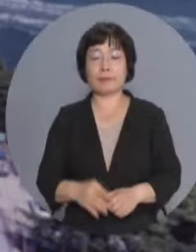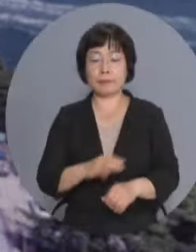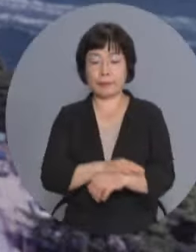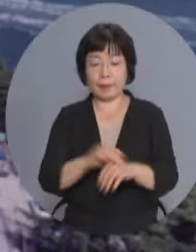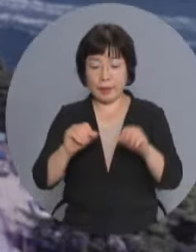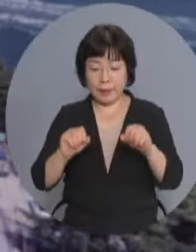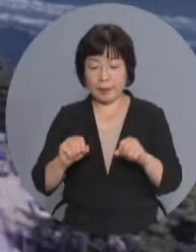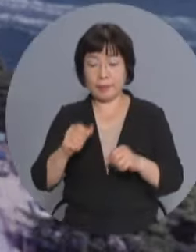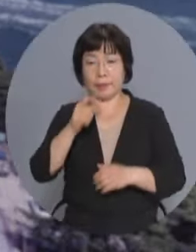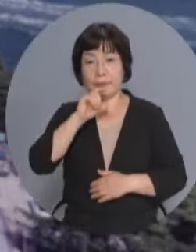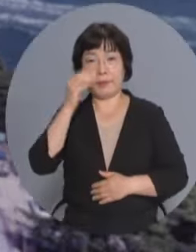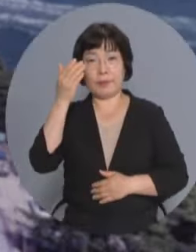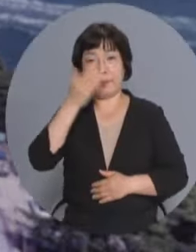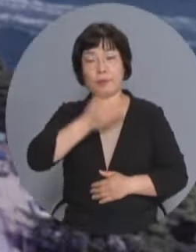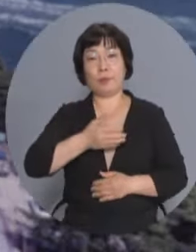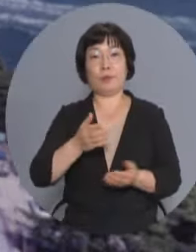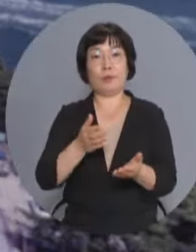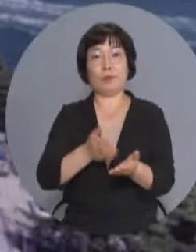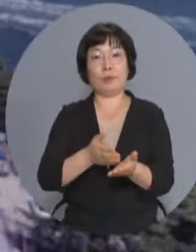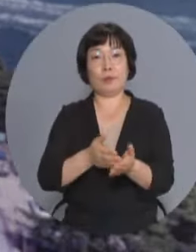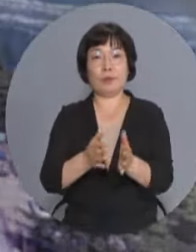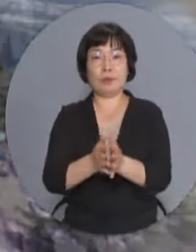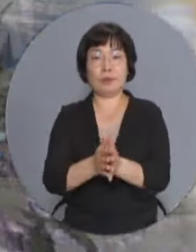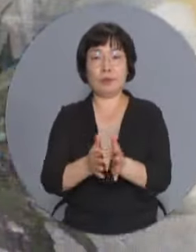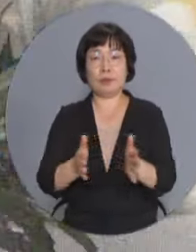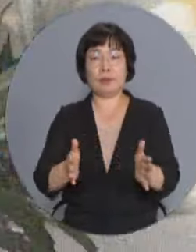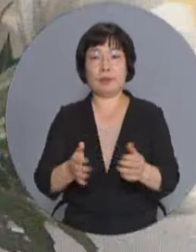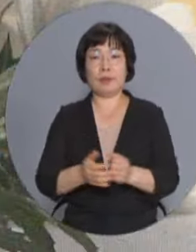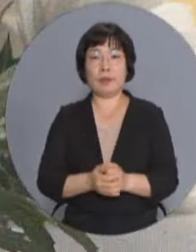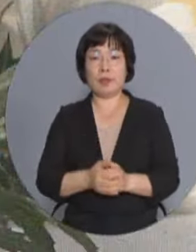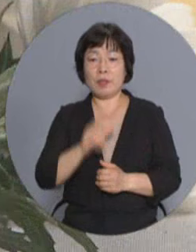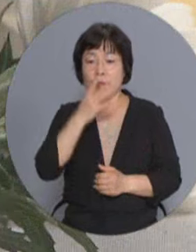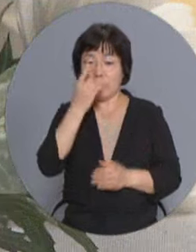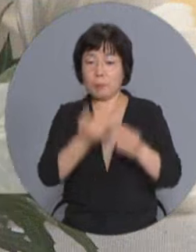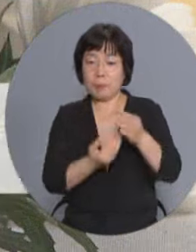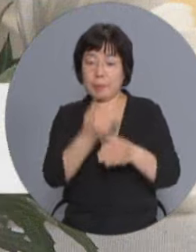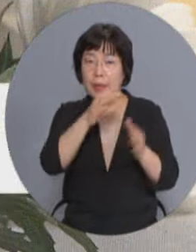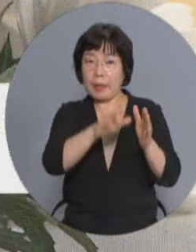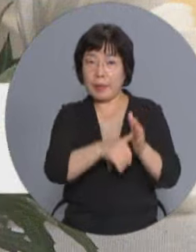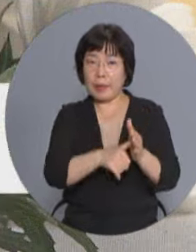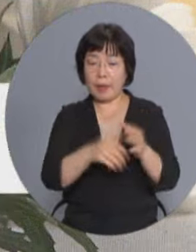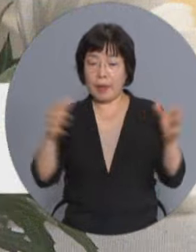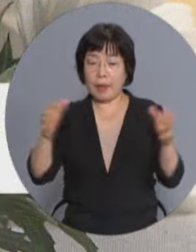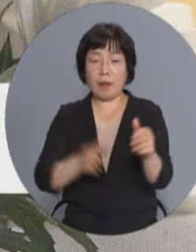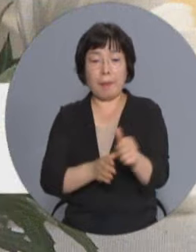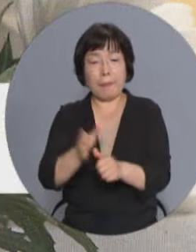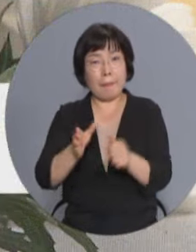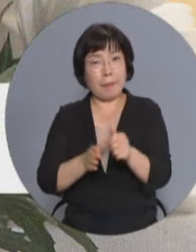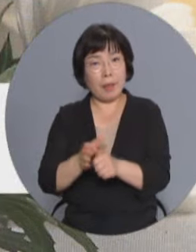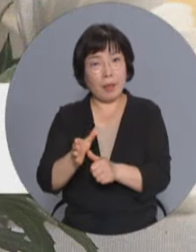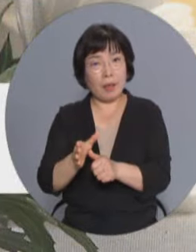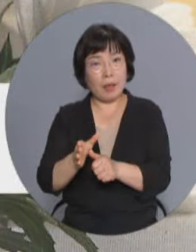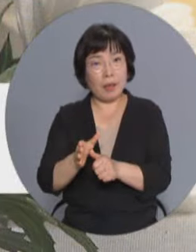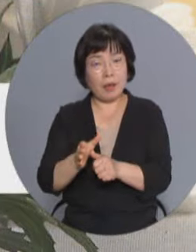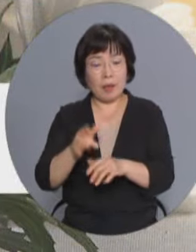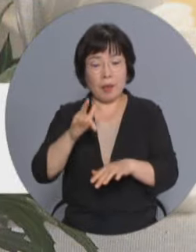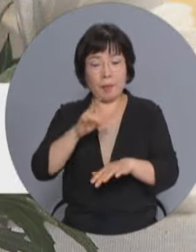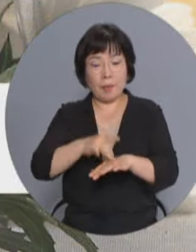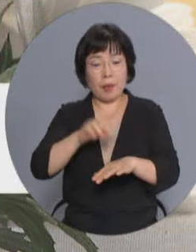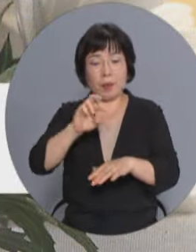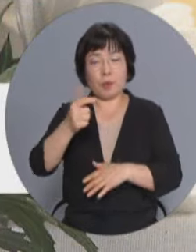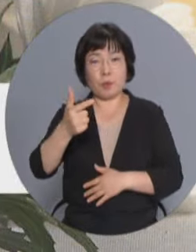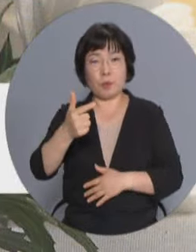여러분 안녕하십니까 여수 NBC 뉴스 데스크입니다 여순 사건 당시 집단 학살된 것으로 추정되는 유해